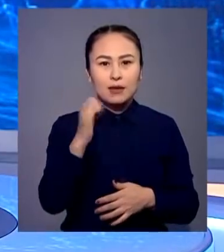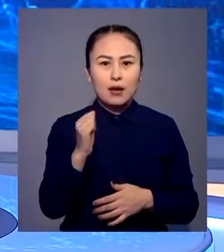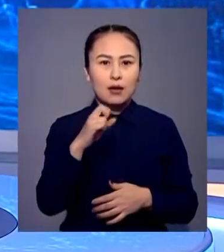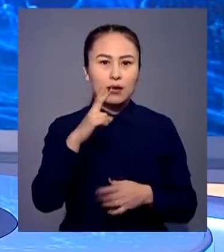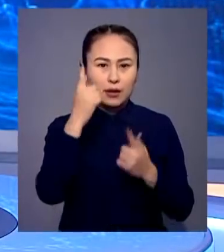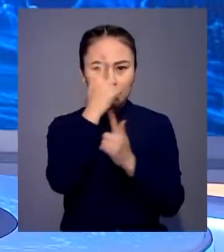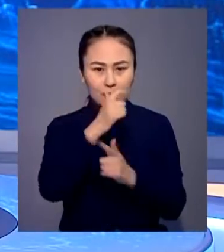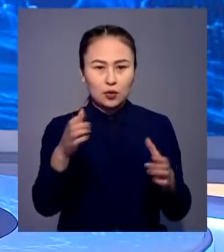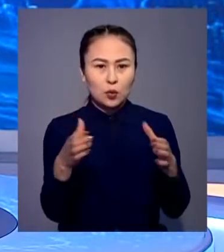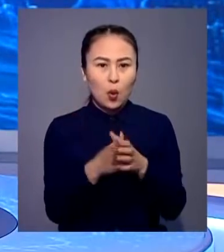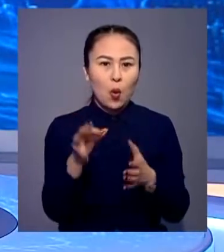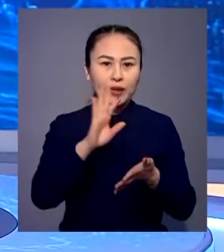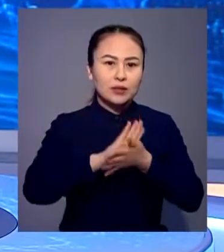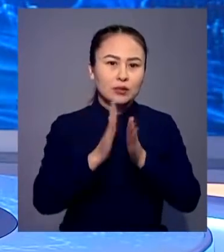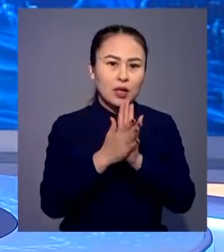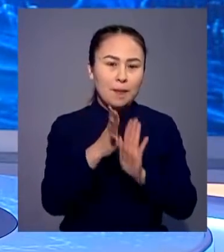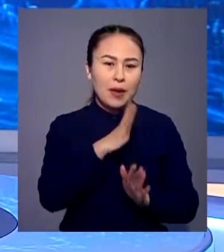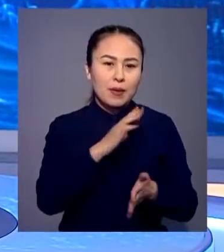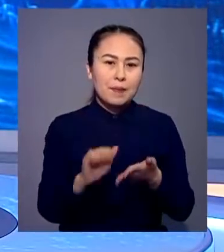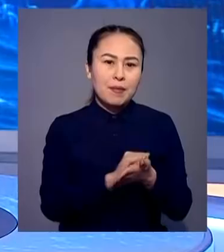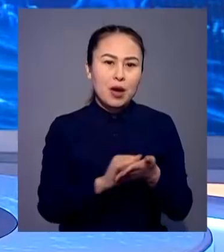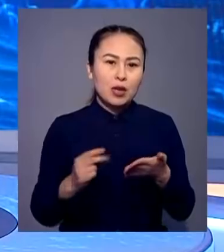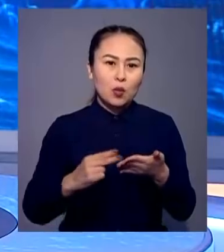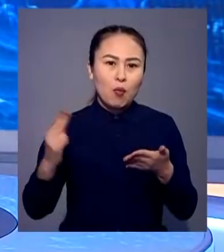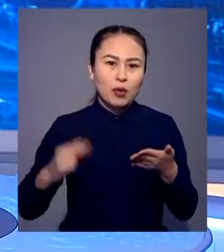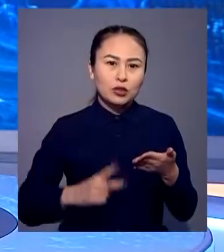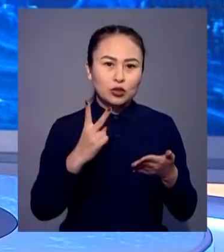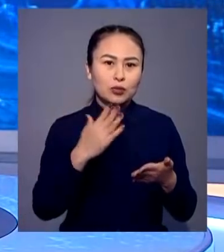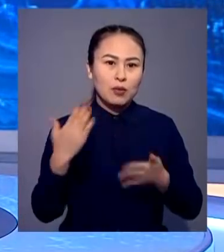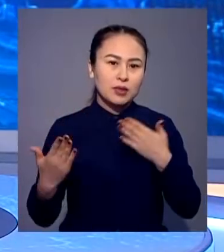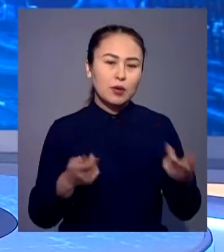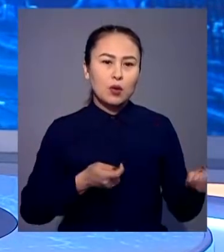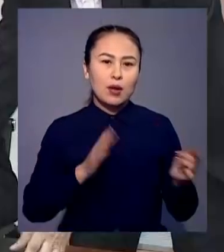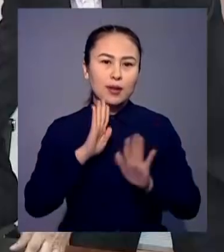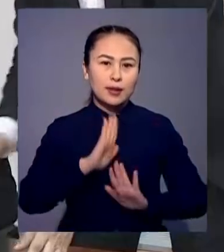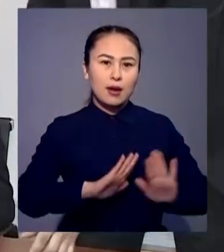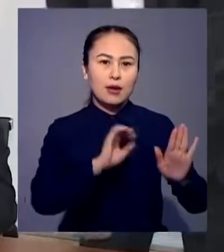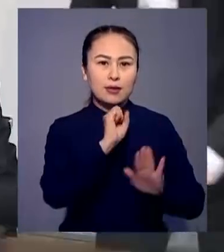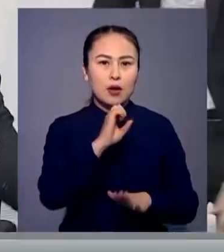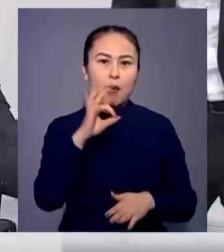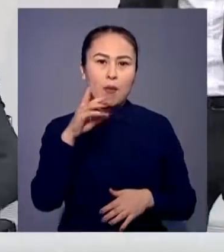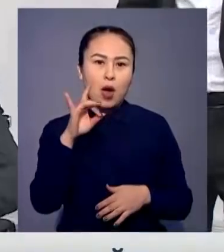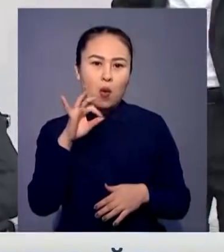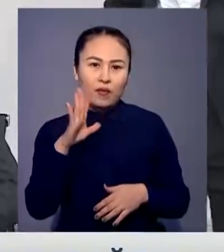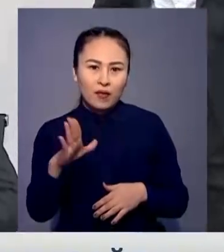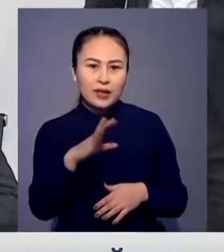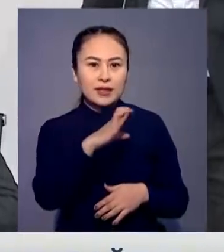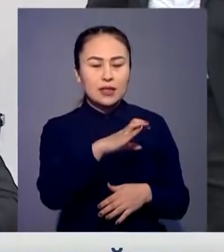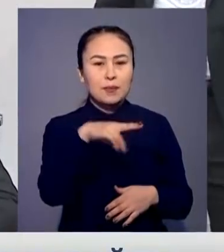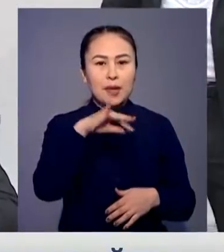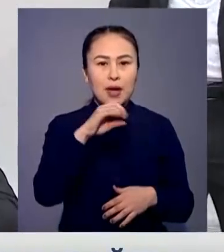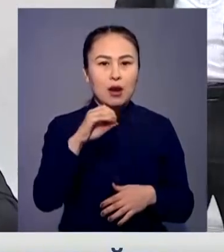шарт жасасты. Меморандумға екі ұжымның басқарма төрағалары Асқар Омаров пен Стефано Пьеро Карло де Алессандри қол